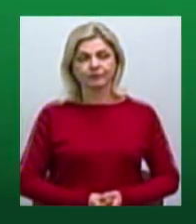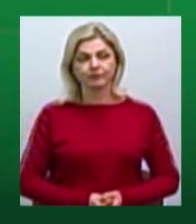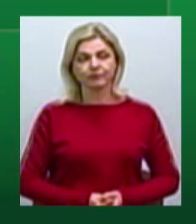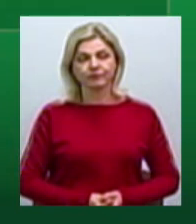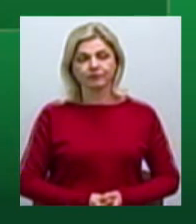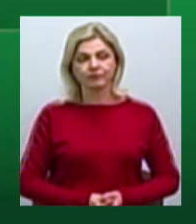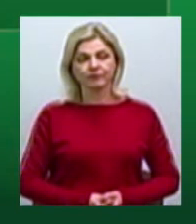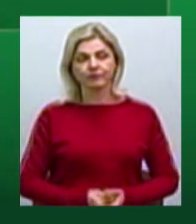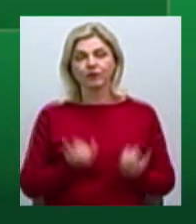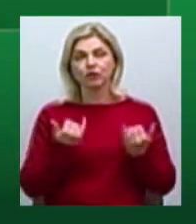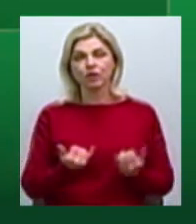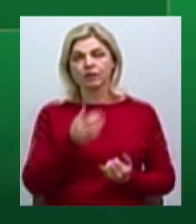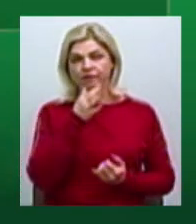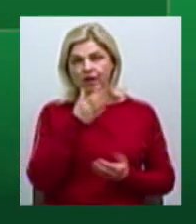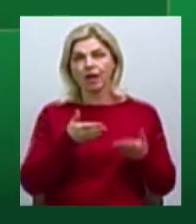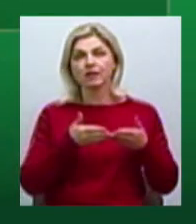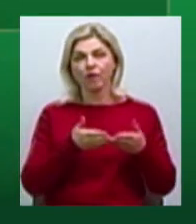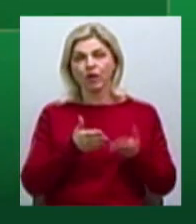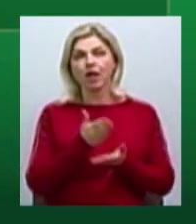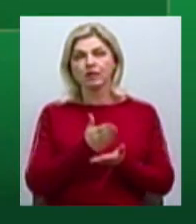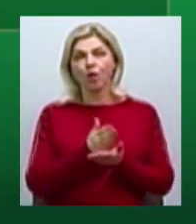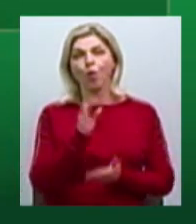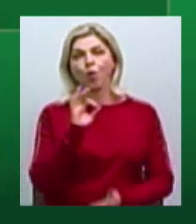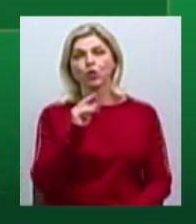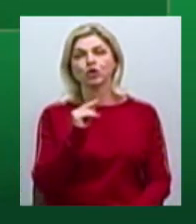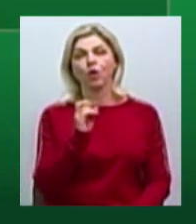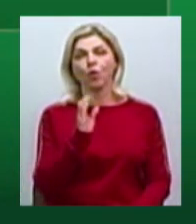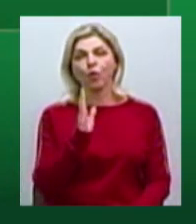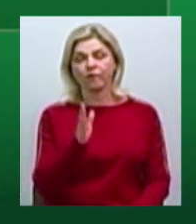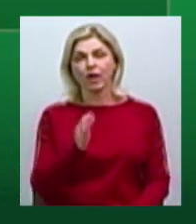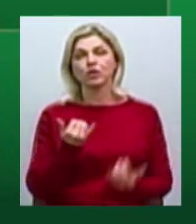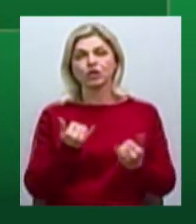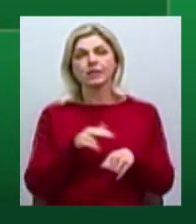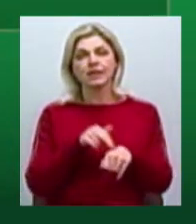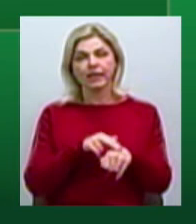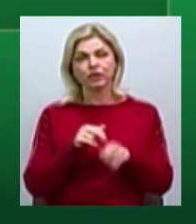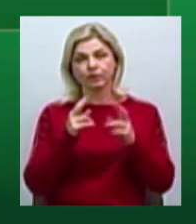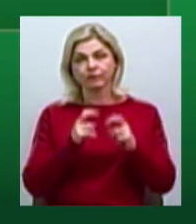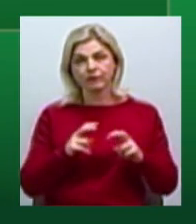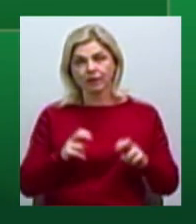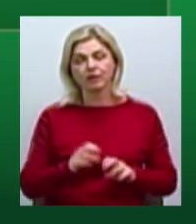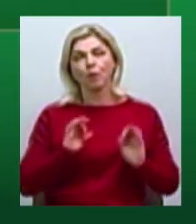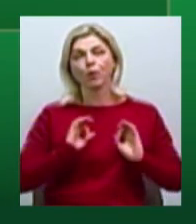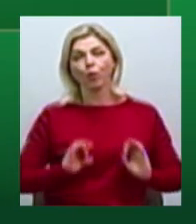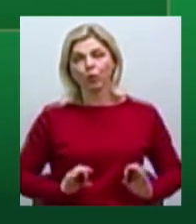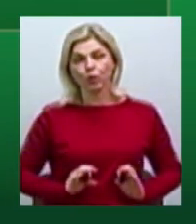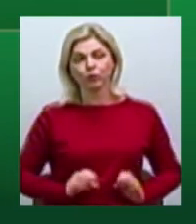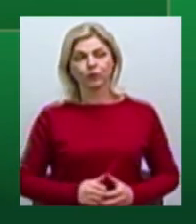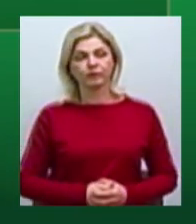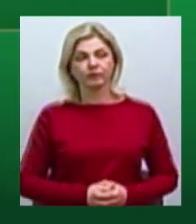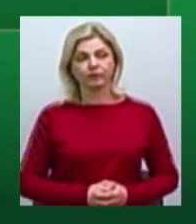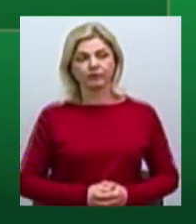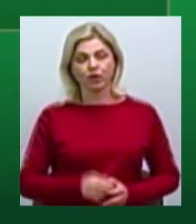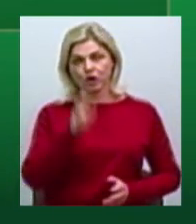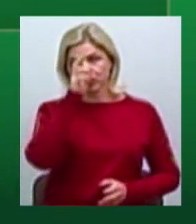На даний час Екатерин знаходиться, ви знаєте, в Очакові. Проводяться слідчі дії прокуратури, Державне